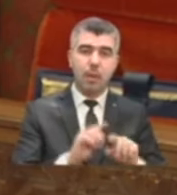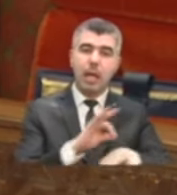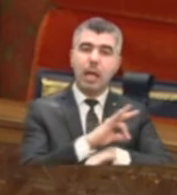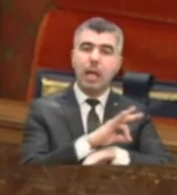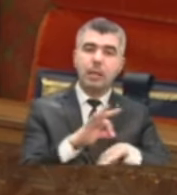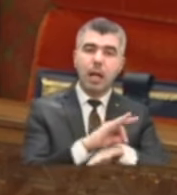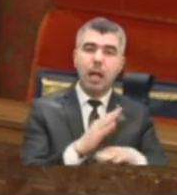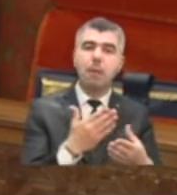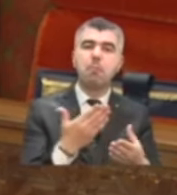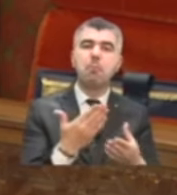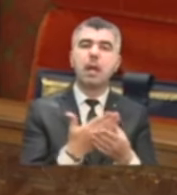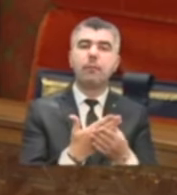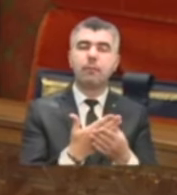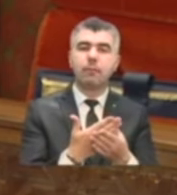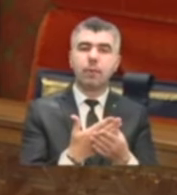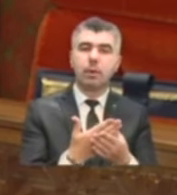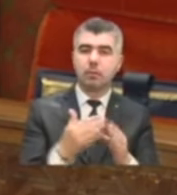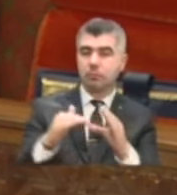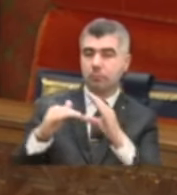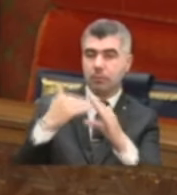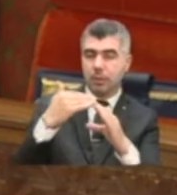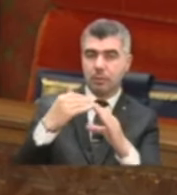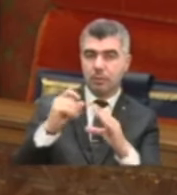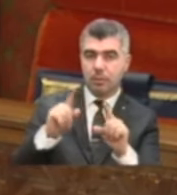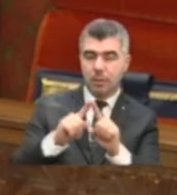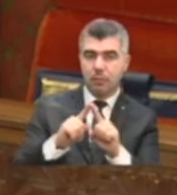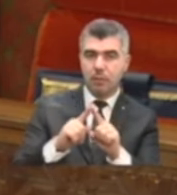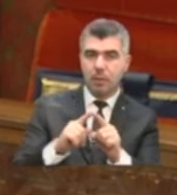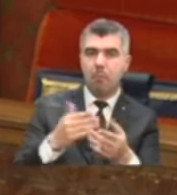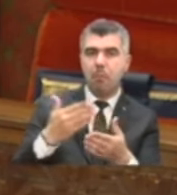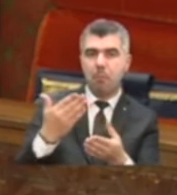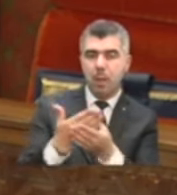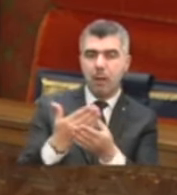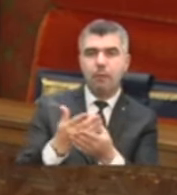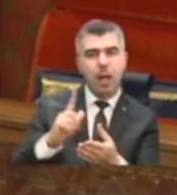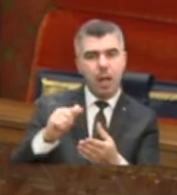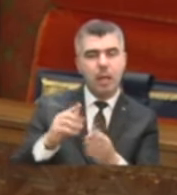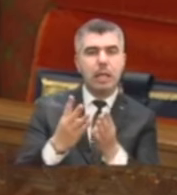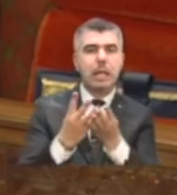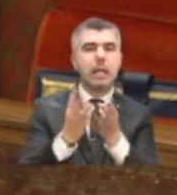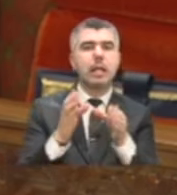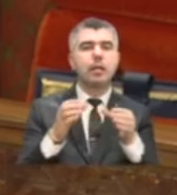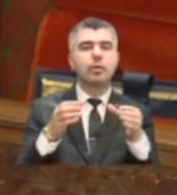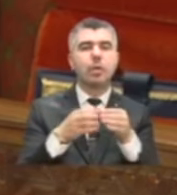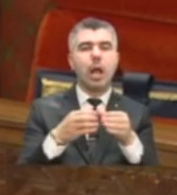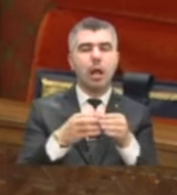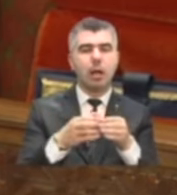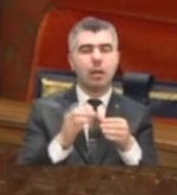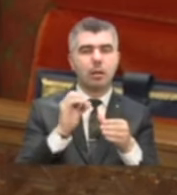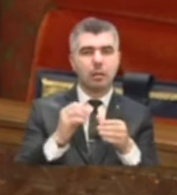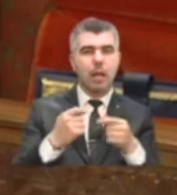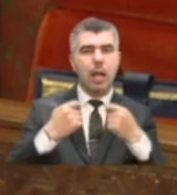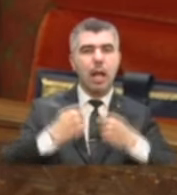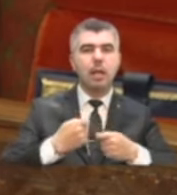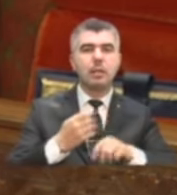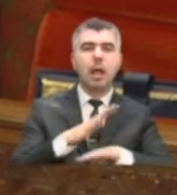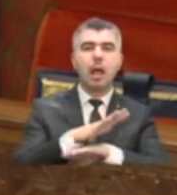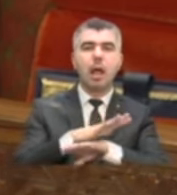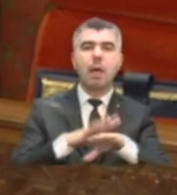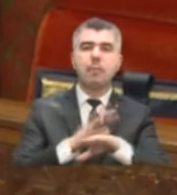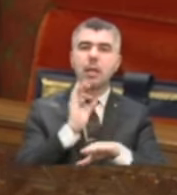اللجنه المركزيه عند توصلها بالملفات من اللجان الاقليميه التي يراسها الساده العمال.